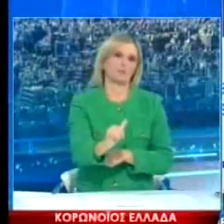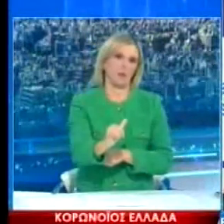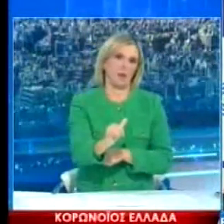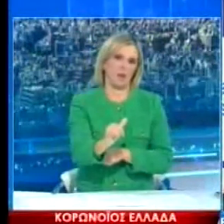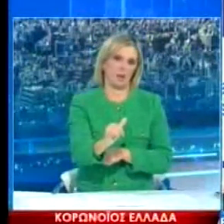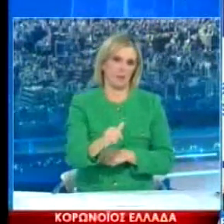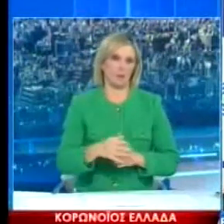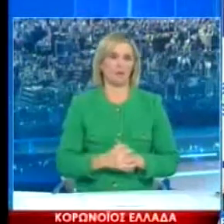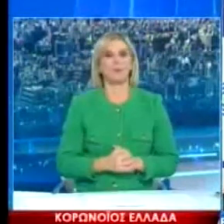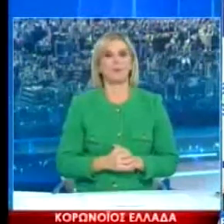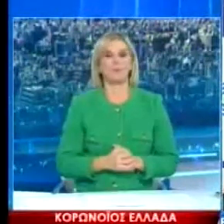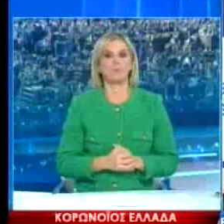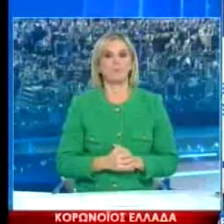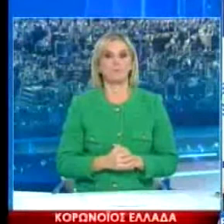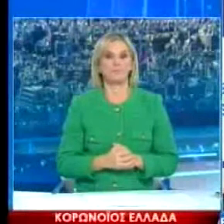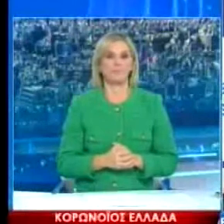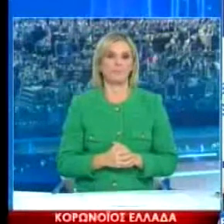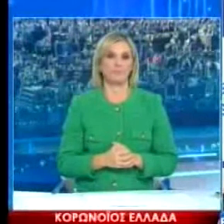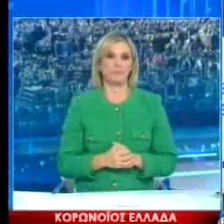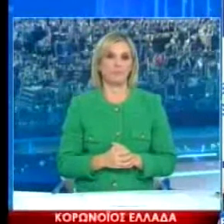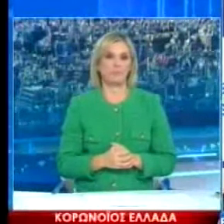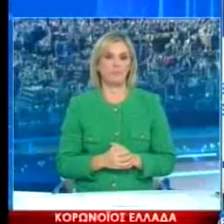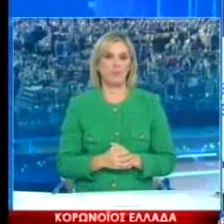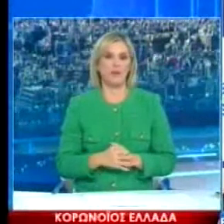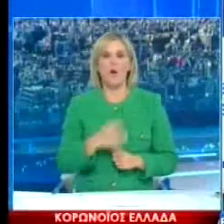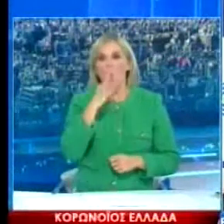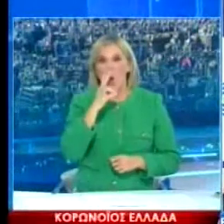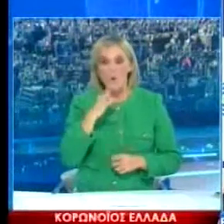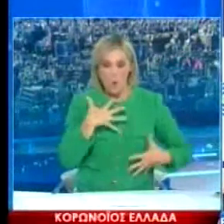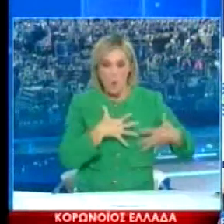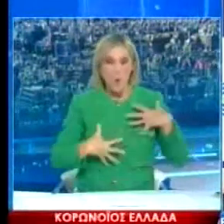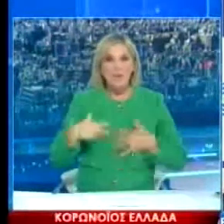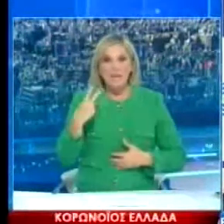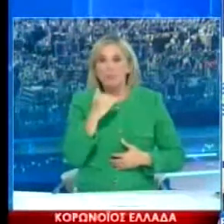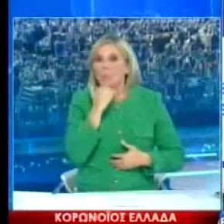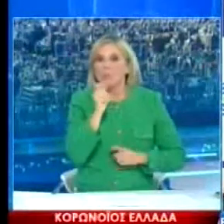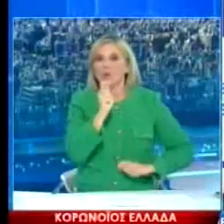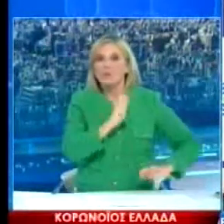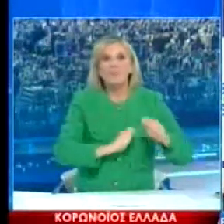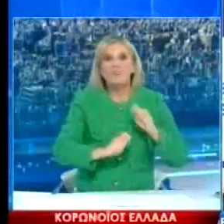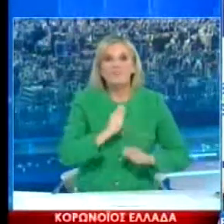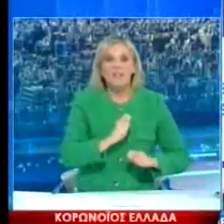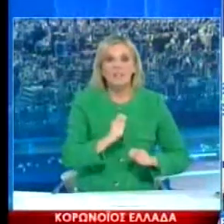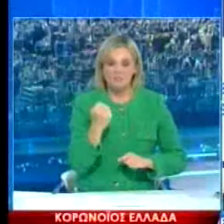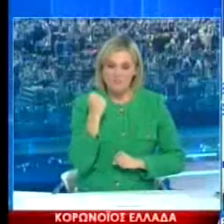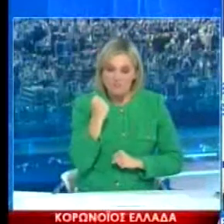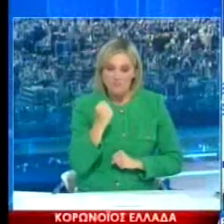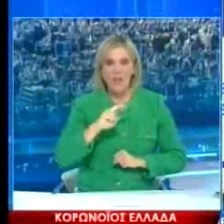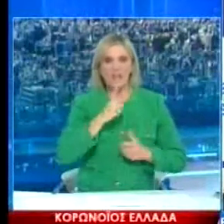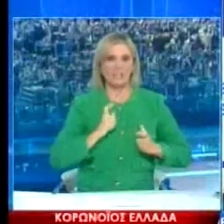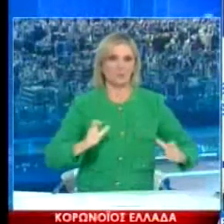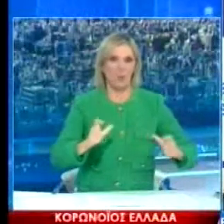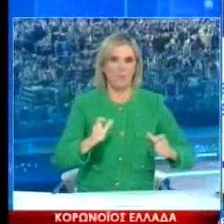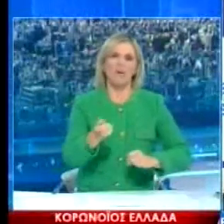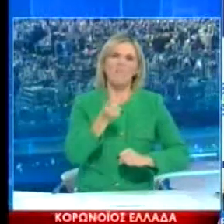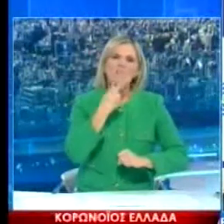άλλα νοσήματα με ανοσοκαταστολή, που λαμβάνουν ειδικές ανοσοτροποποιητικές